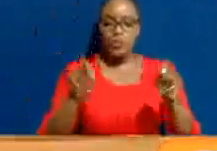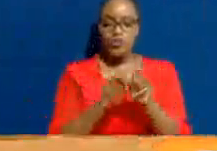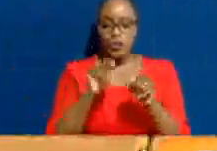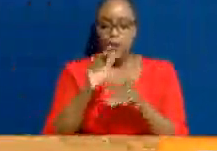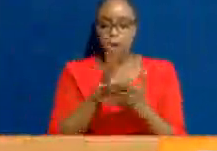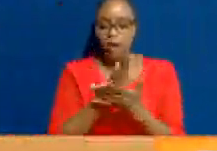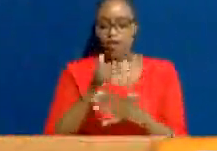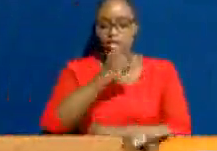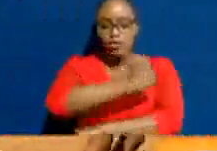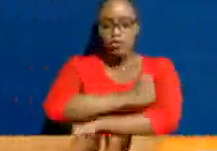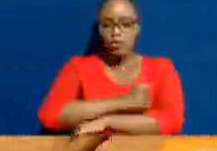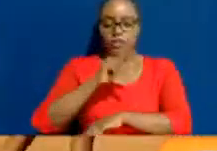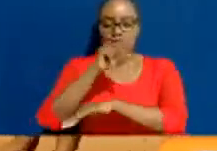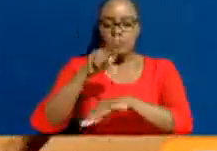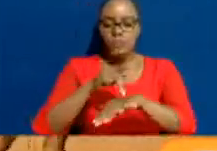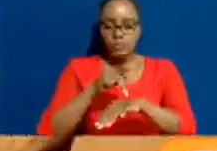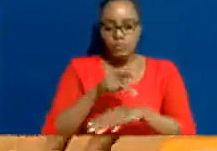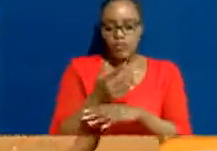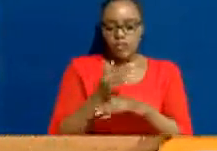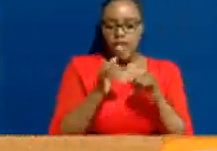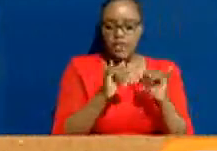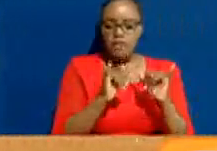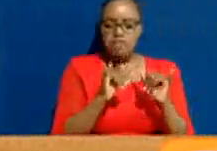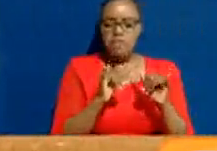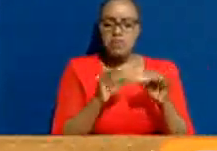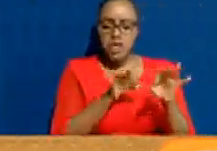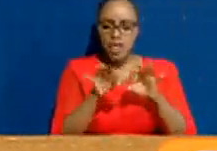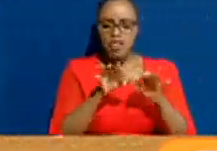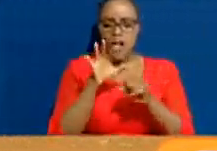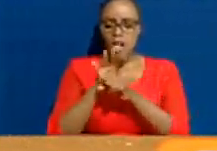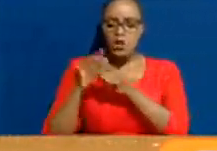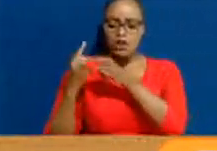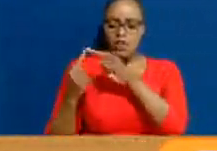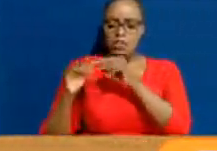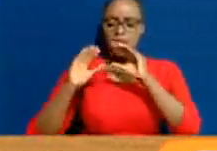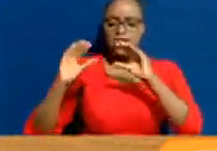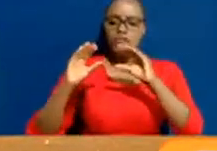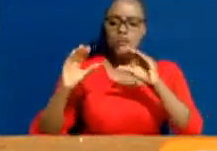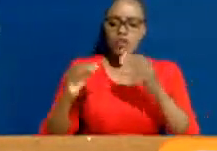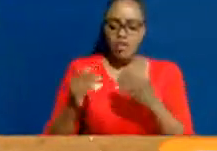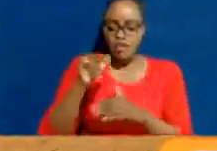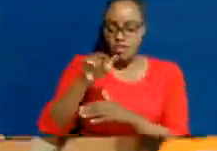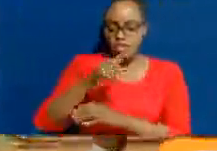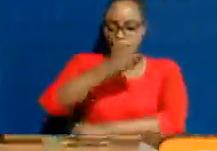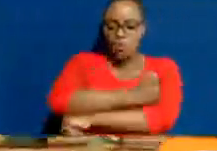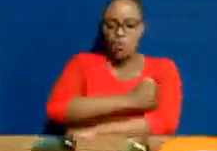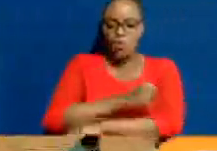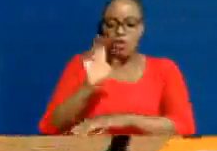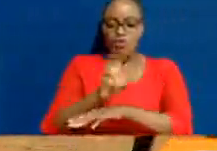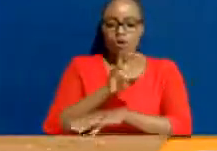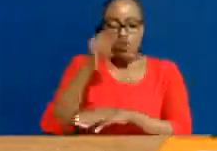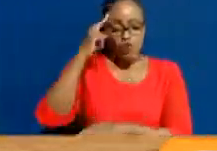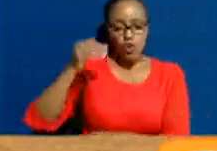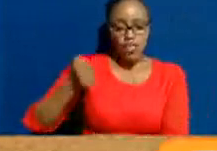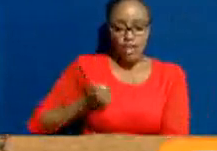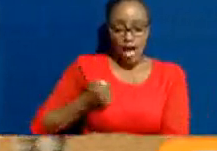the school principal Irungu Nduati explained that despite having many experienced coach in the capital city, he went for Beldine, who has